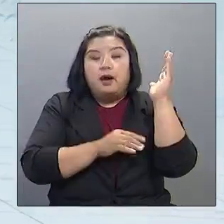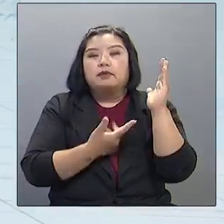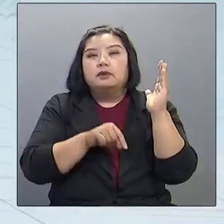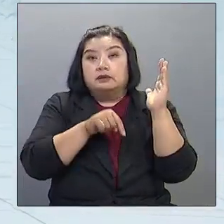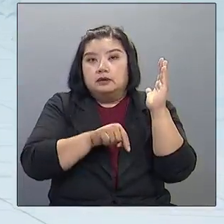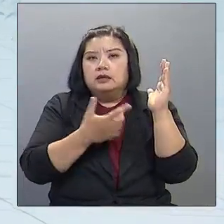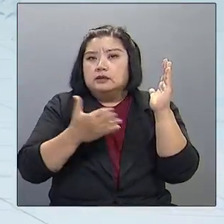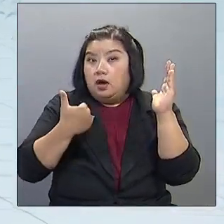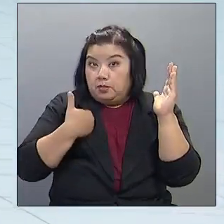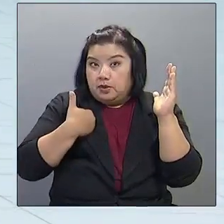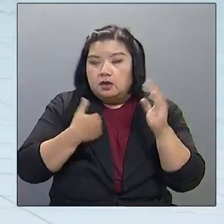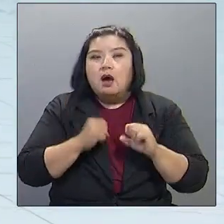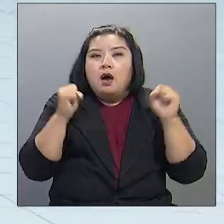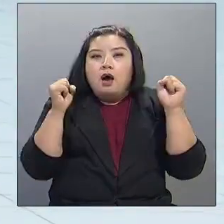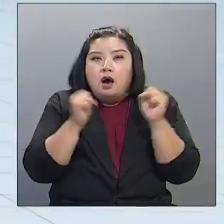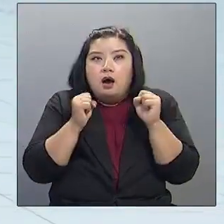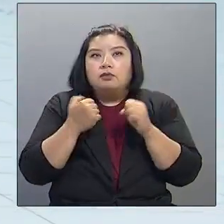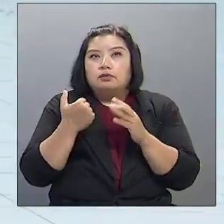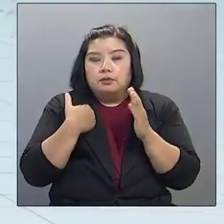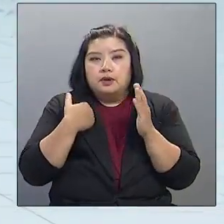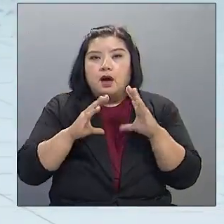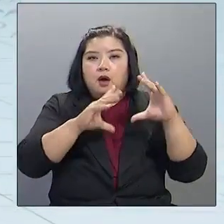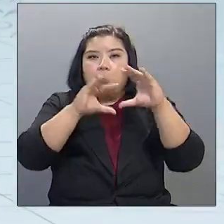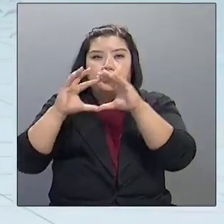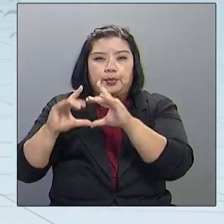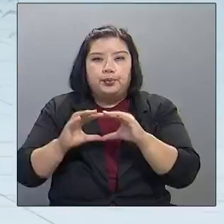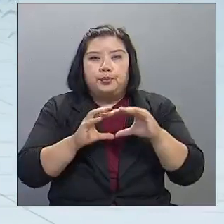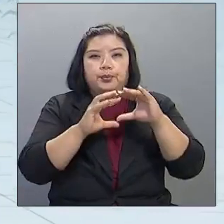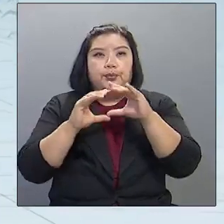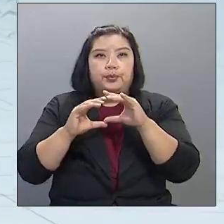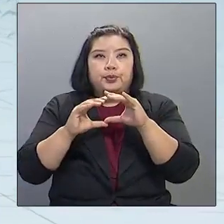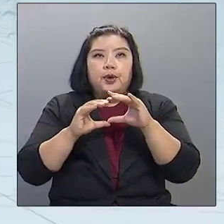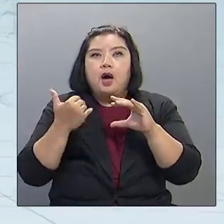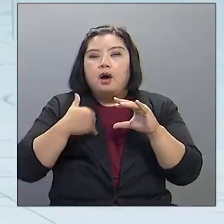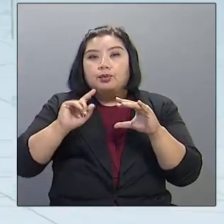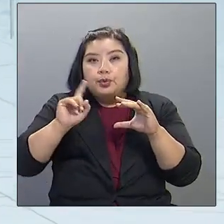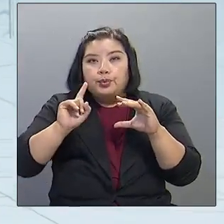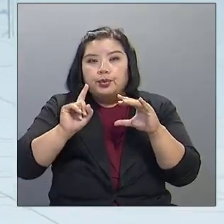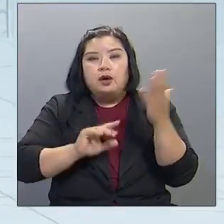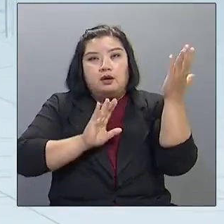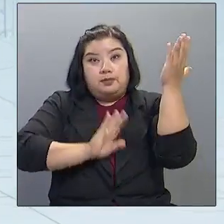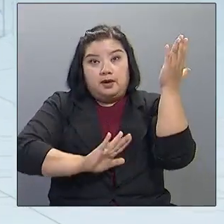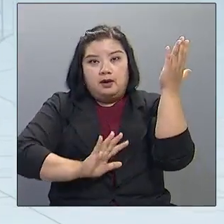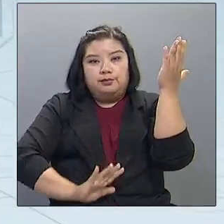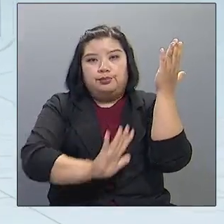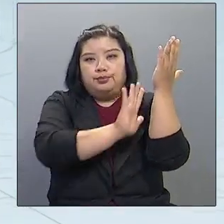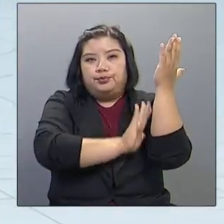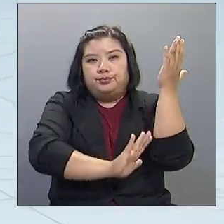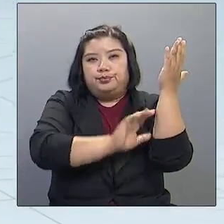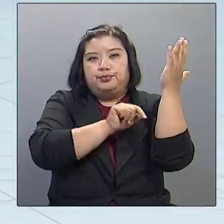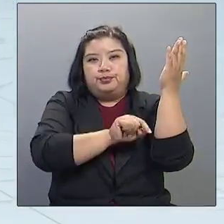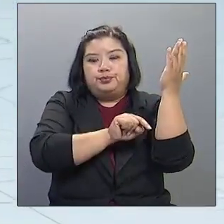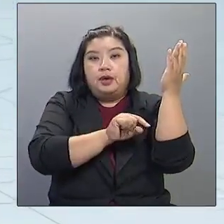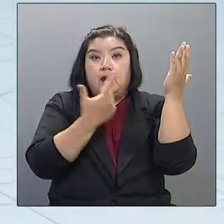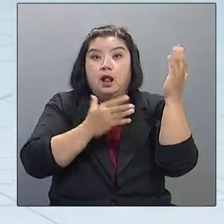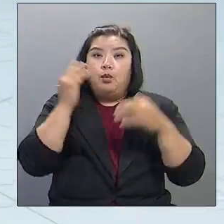ประกอบกับช่วงนี้มีหย่อมความกดอากาศต่ำหรือว่ากลุ่มเมฆฝนขนาดใหญ่นะคะมาปกคลุมอยู่ที่บริเวณทะเลอันดามันด้วยนอกจากนี้นะคะกระ